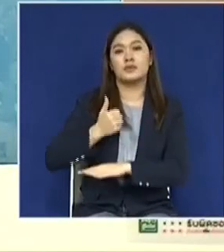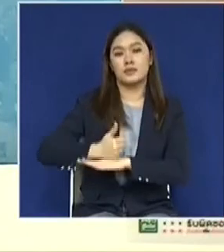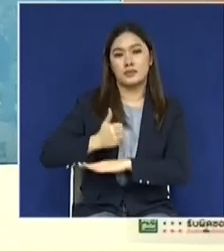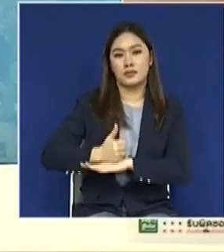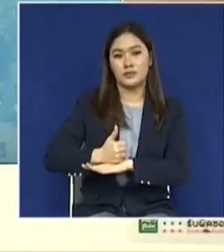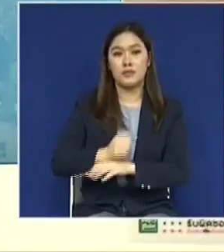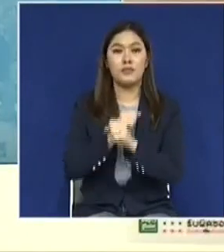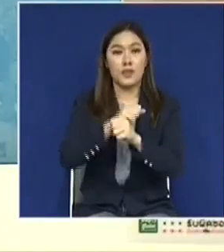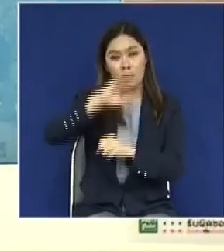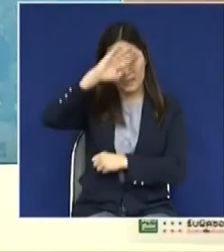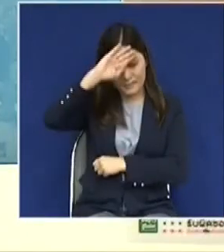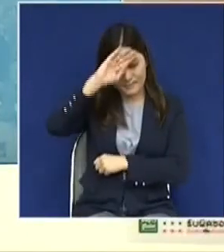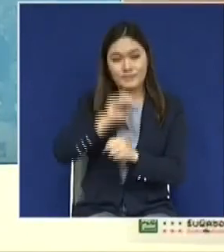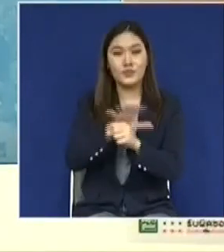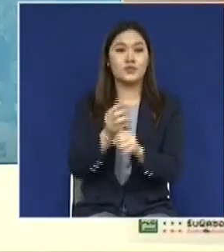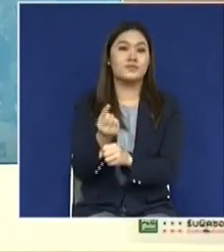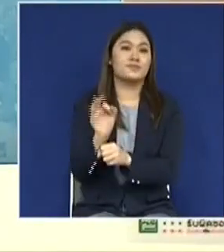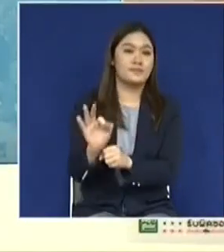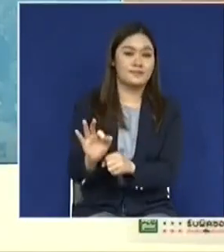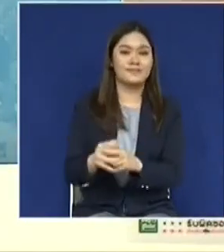พวกคุณคุยต่อนะเวลานี้นะครับอ่ะ